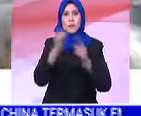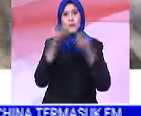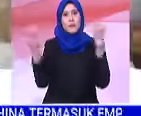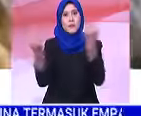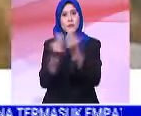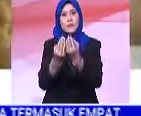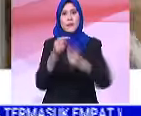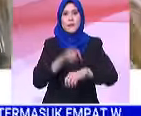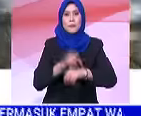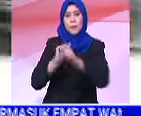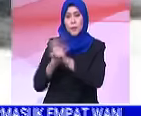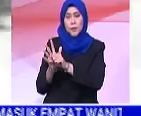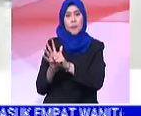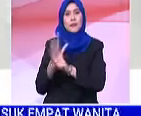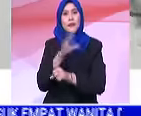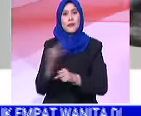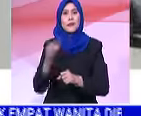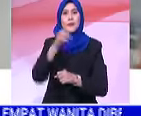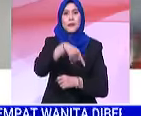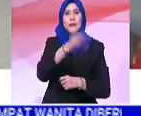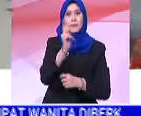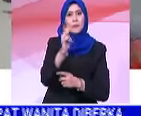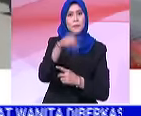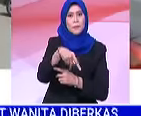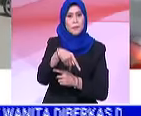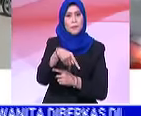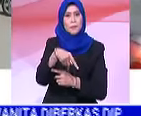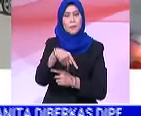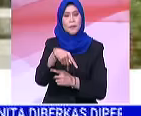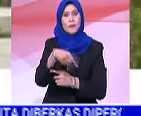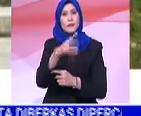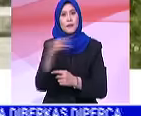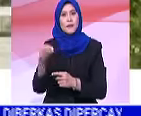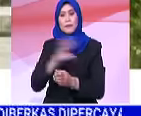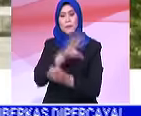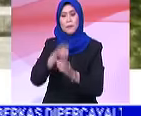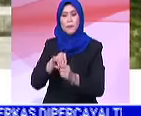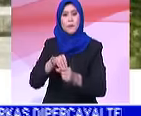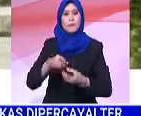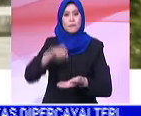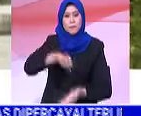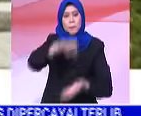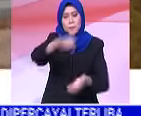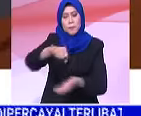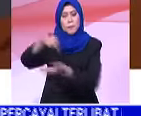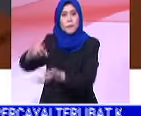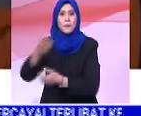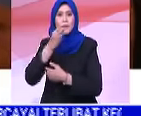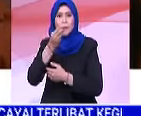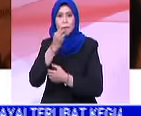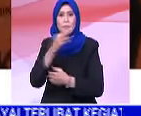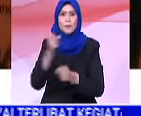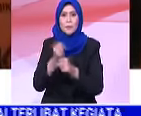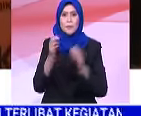semasa pandemik COVID-19 dan Perintah Kawalan Pergerakan PKP dengan terlibat mengagihkan bakul makanan selain